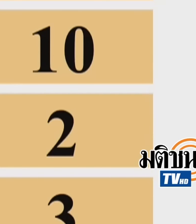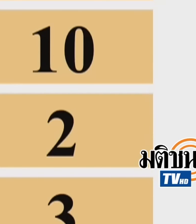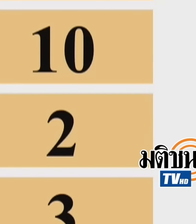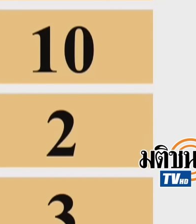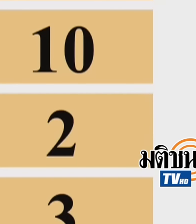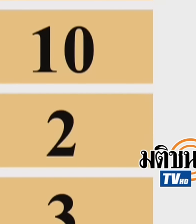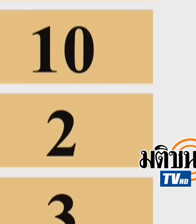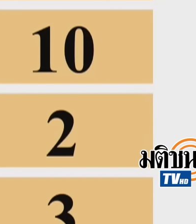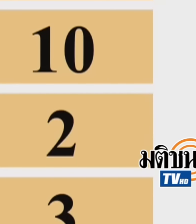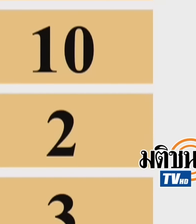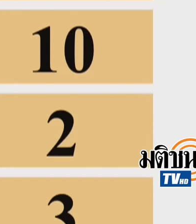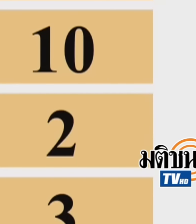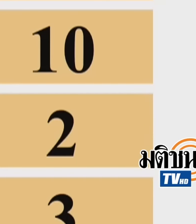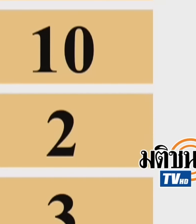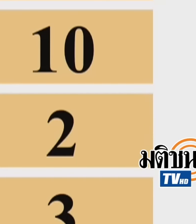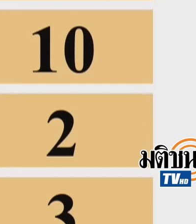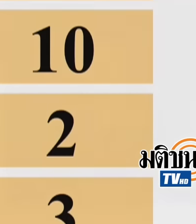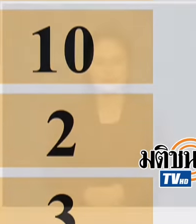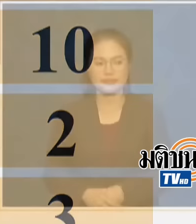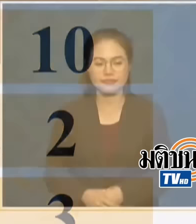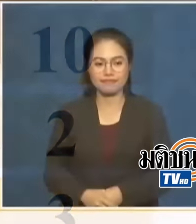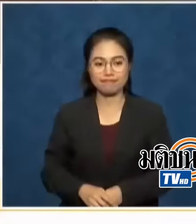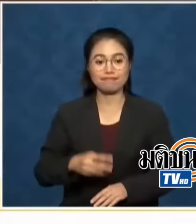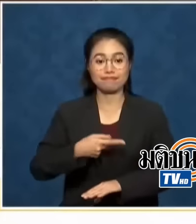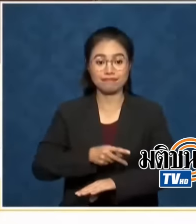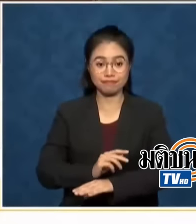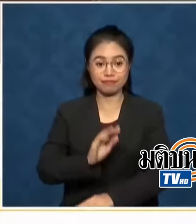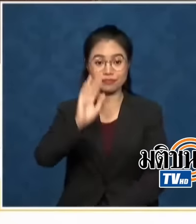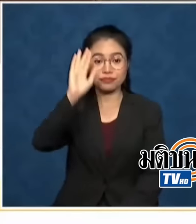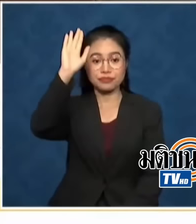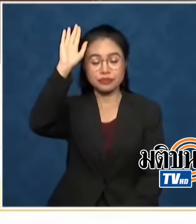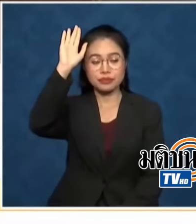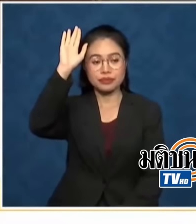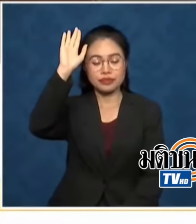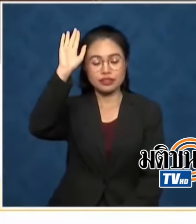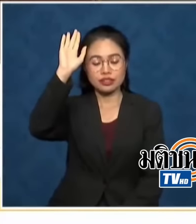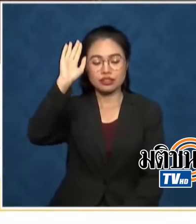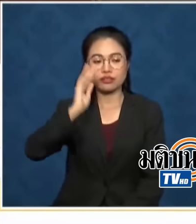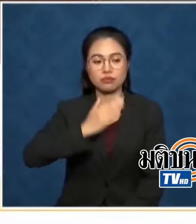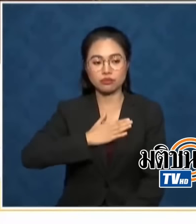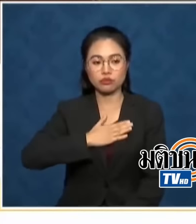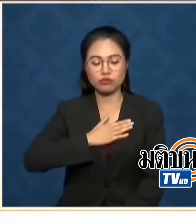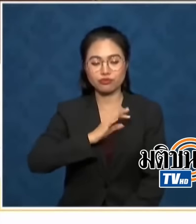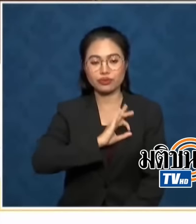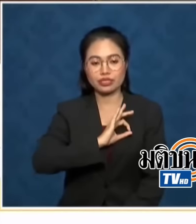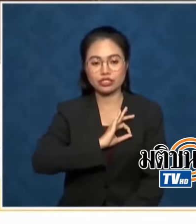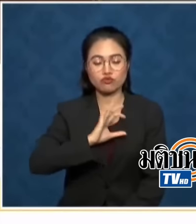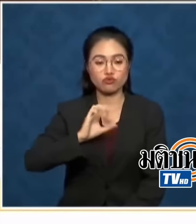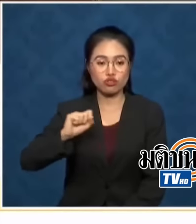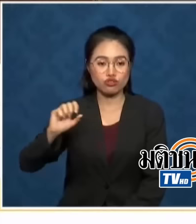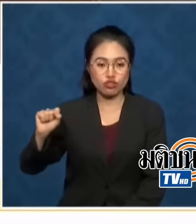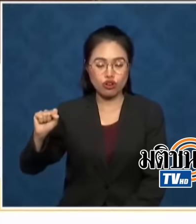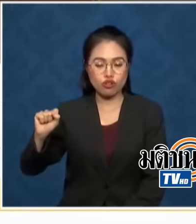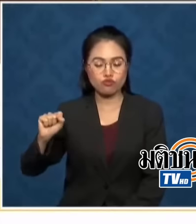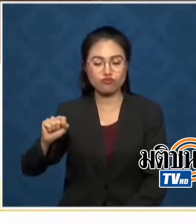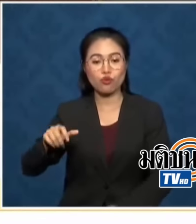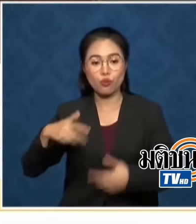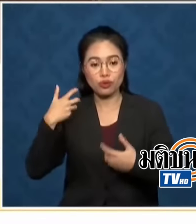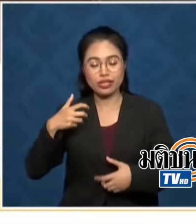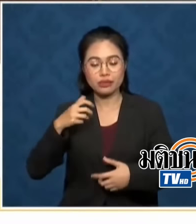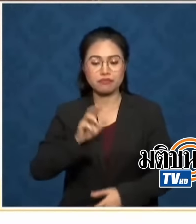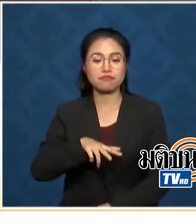แนนเสียง3นะครับ ท่านประธานครับผมวรวงศ์วรปัญญาครับสมาชิกสภาผู้แทนราษฎรจังหวัดลพบุรีเขต5เพื่อไทย